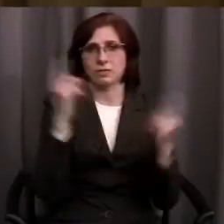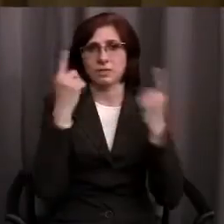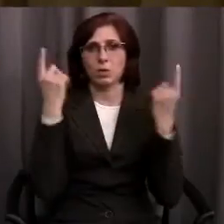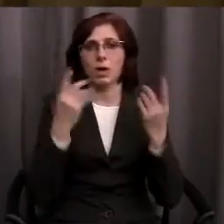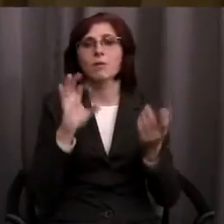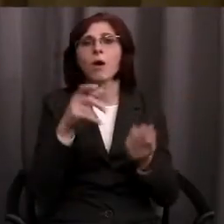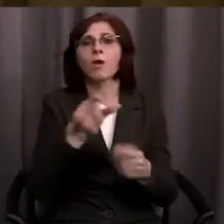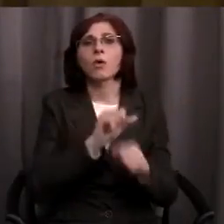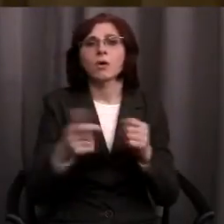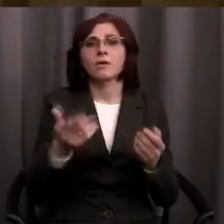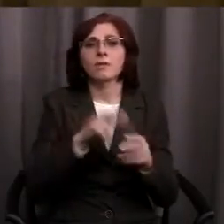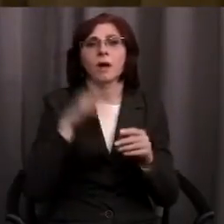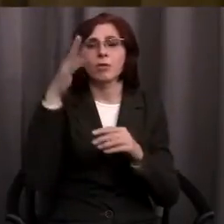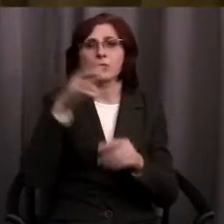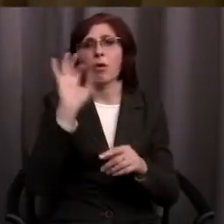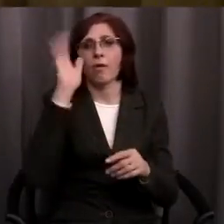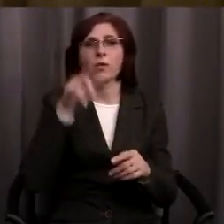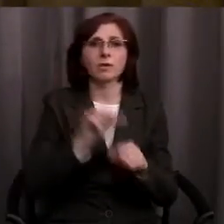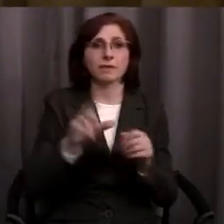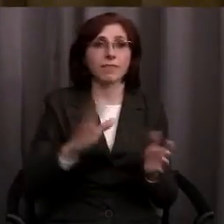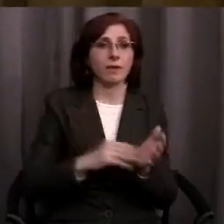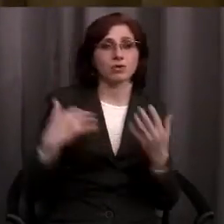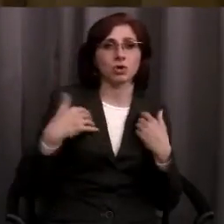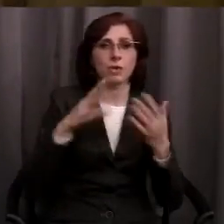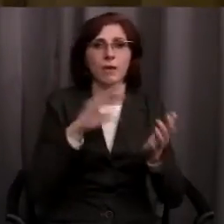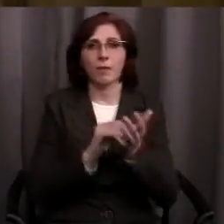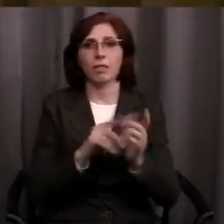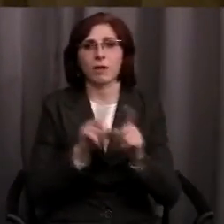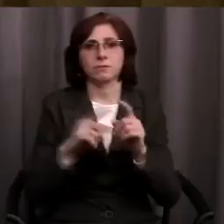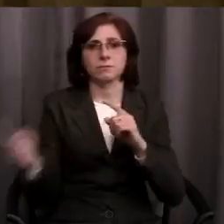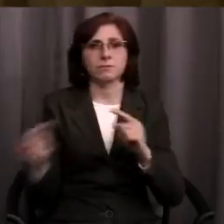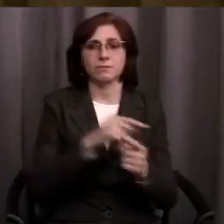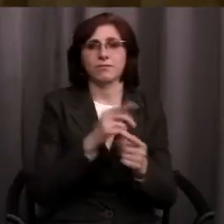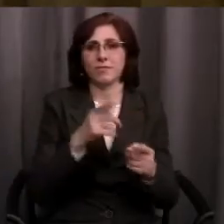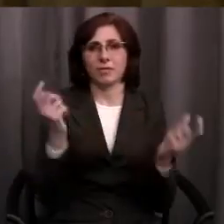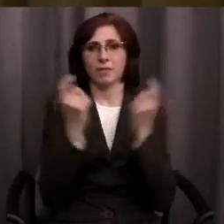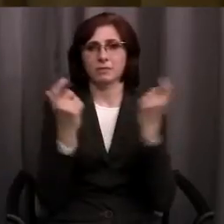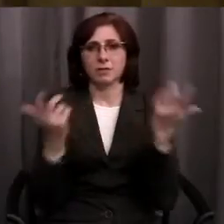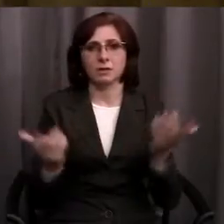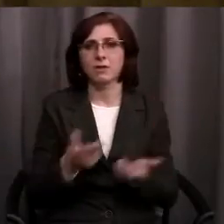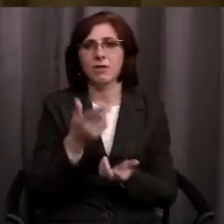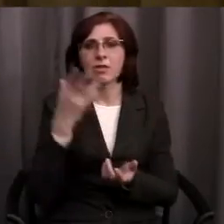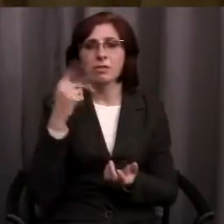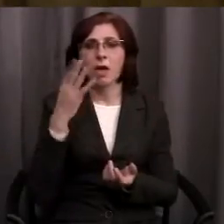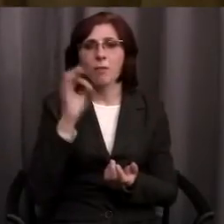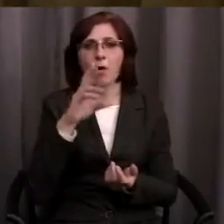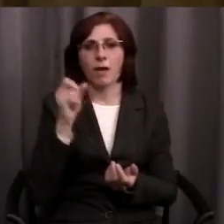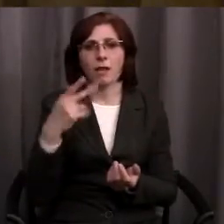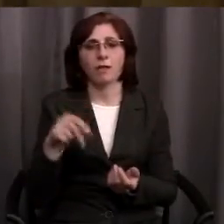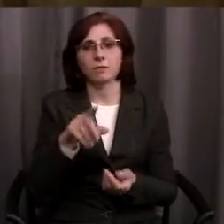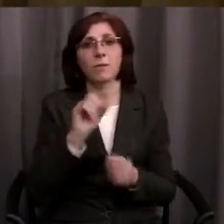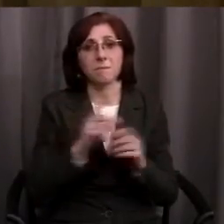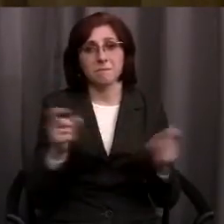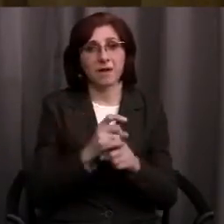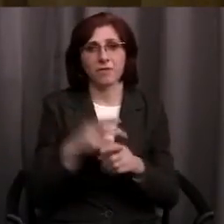bo to bywa w praktyce i w jedną stronę to idzie, i w drugą stronę to idzie. To jest niemoralne. Tak państwo